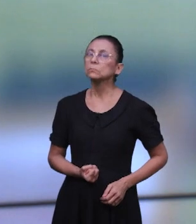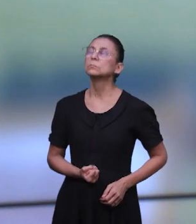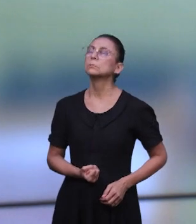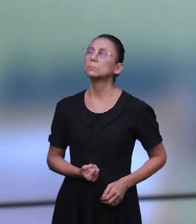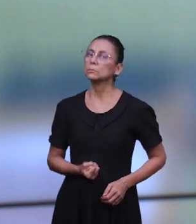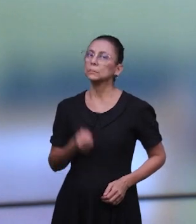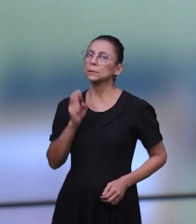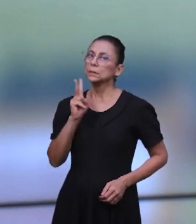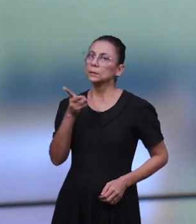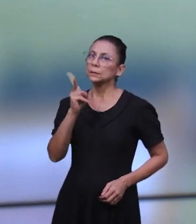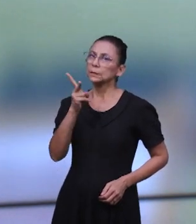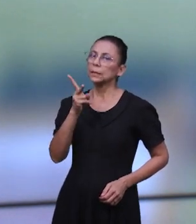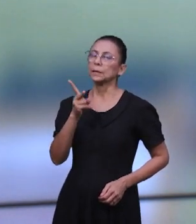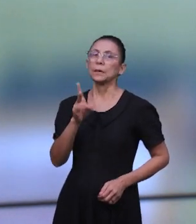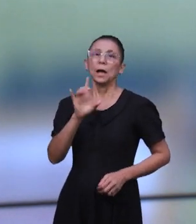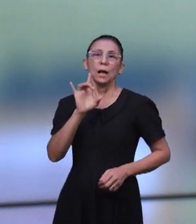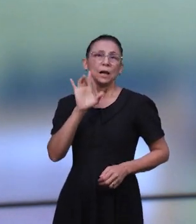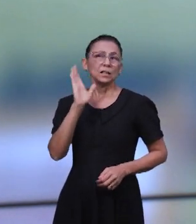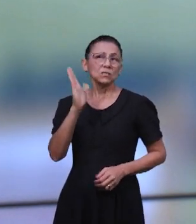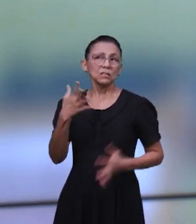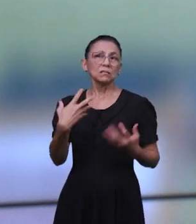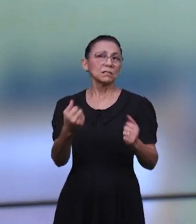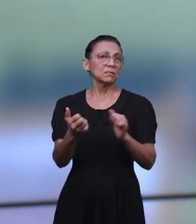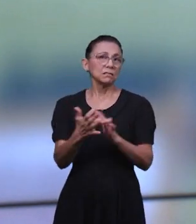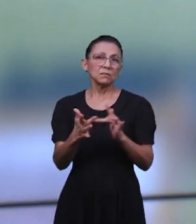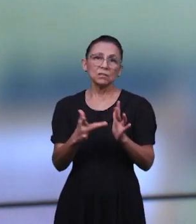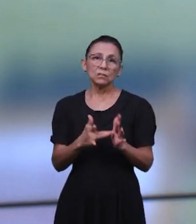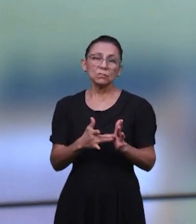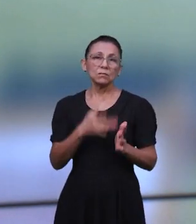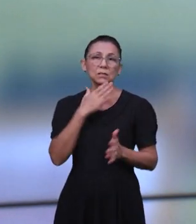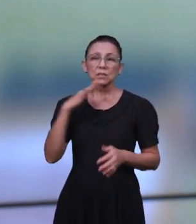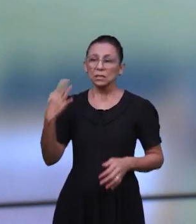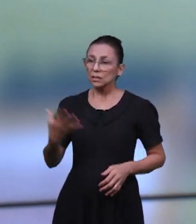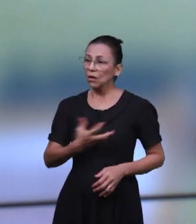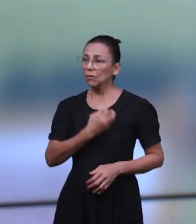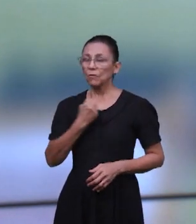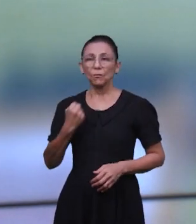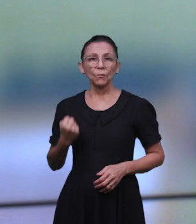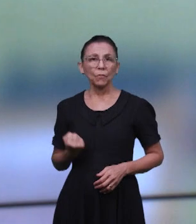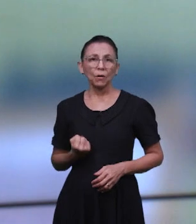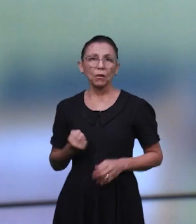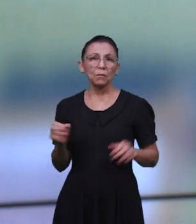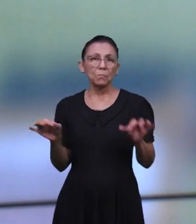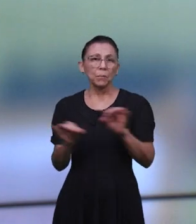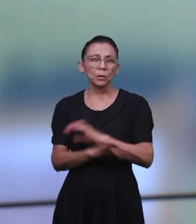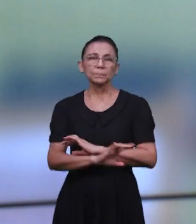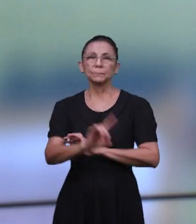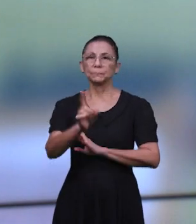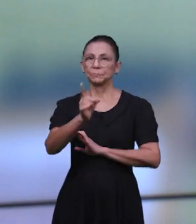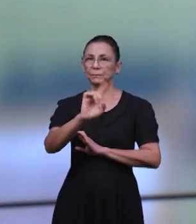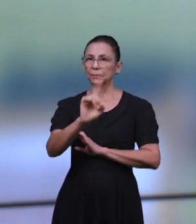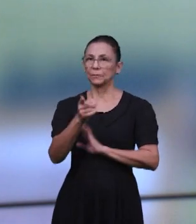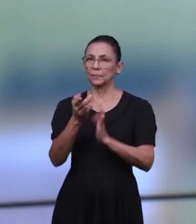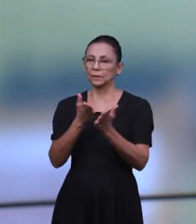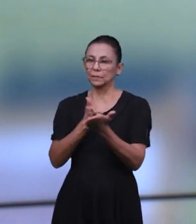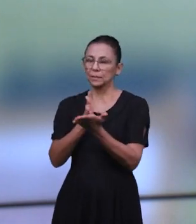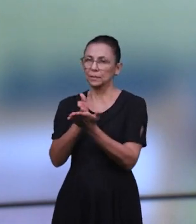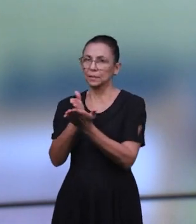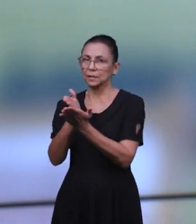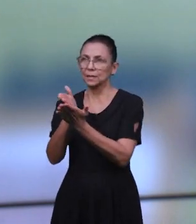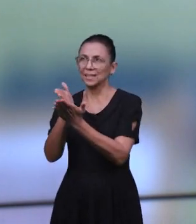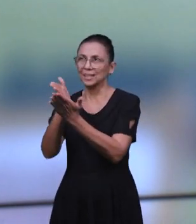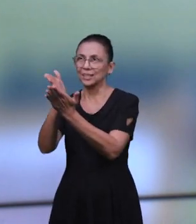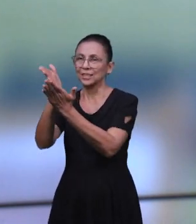de continuer à servir Jésus jusqu'à ce qu'on arrive dans notre endroit souhaité, notre